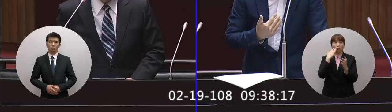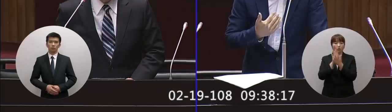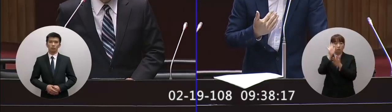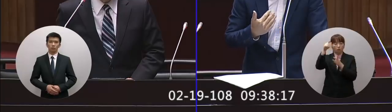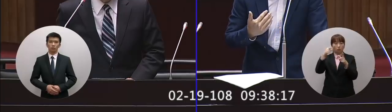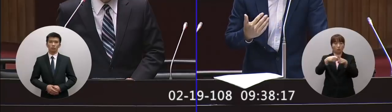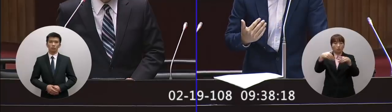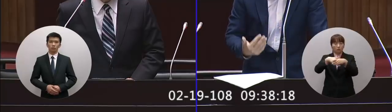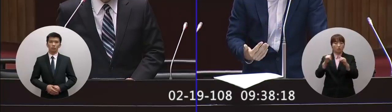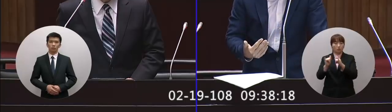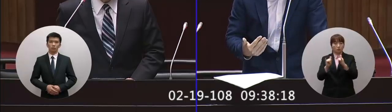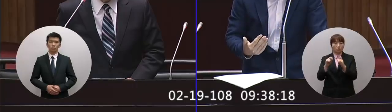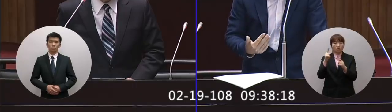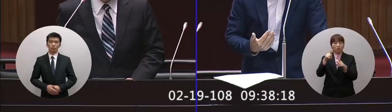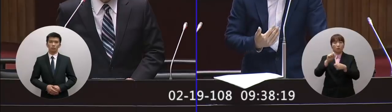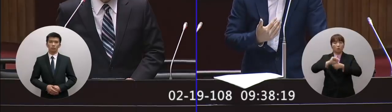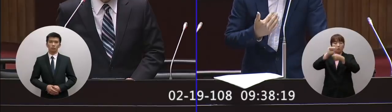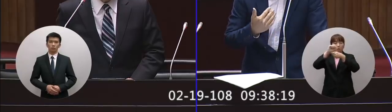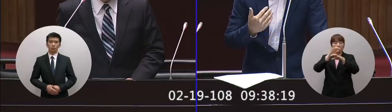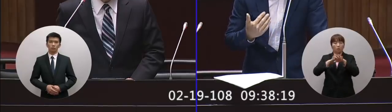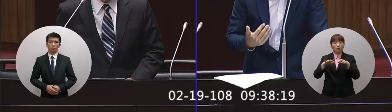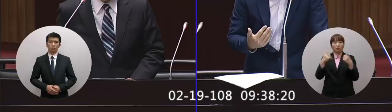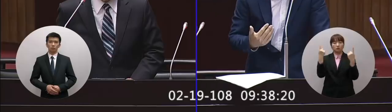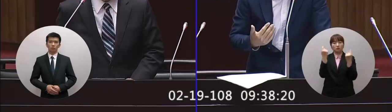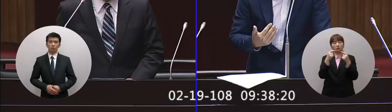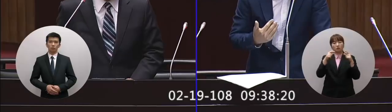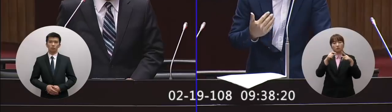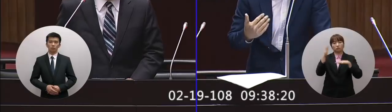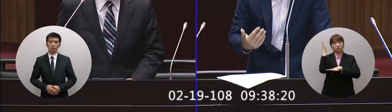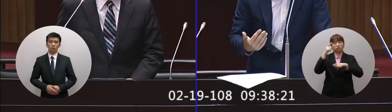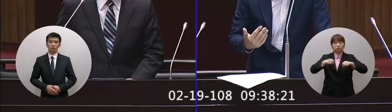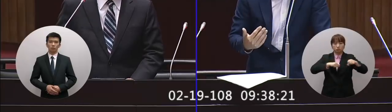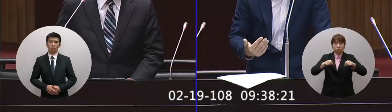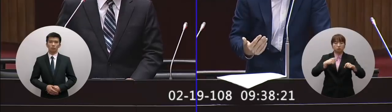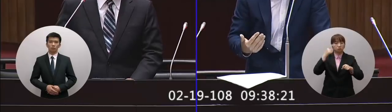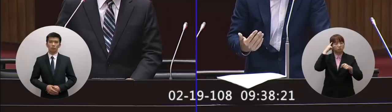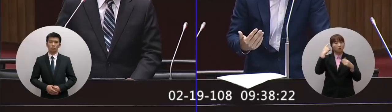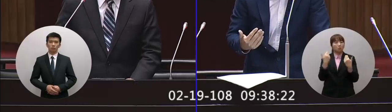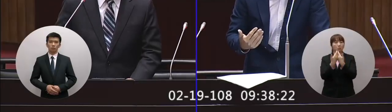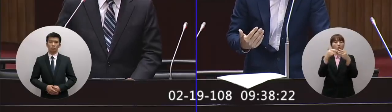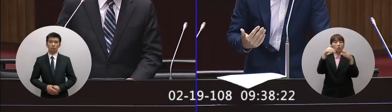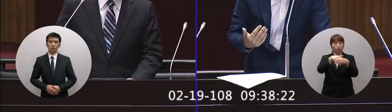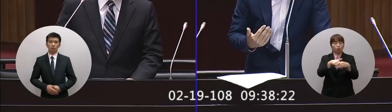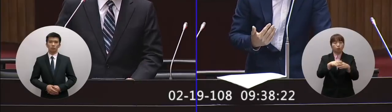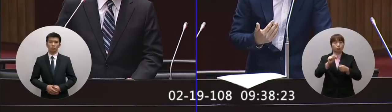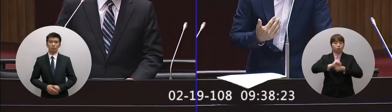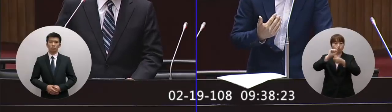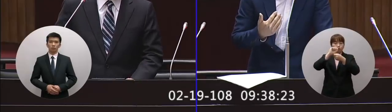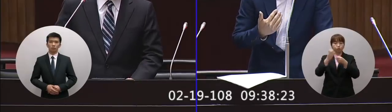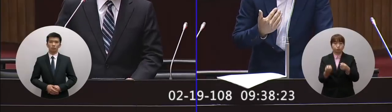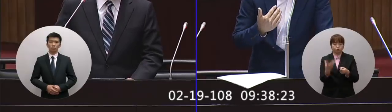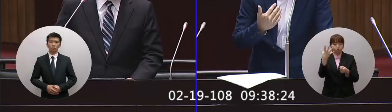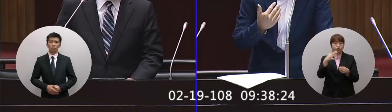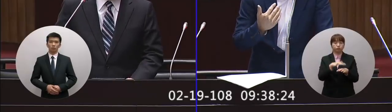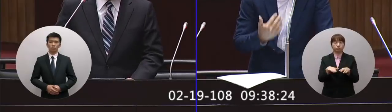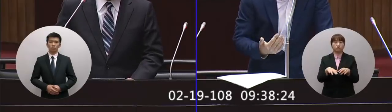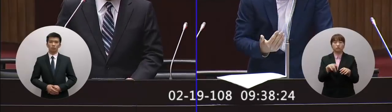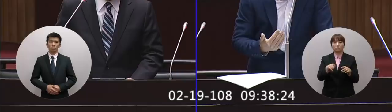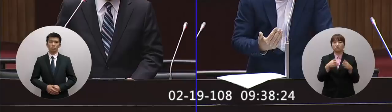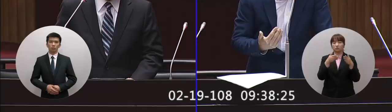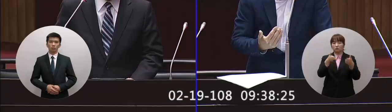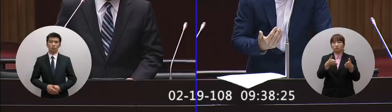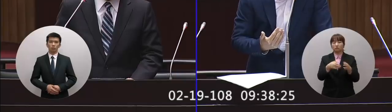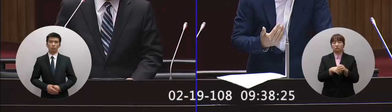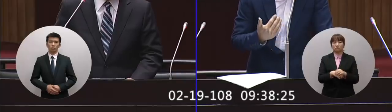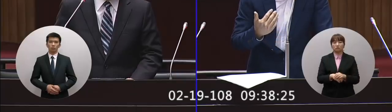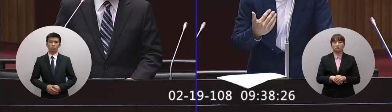更为频繁，尤其政策的公投或复决更多的时候，其实很多时候是对既